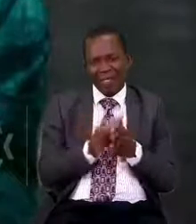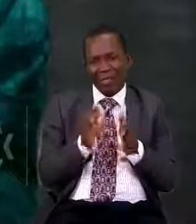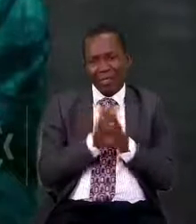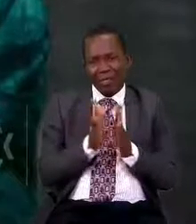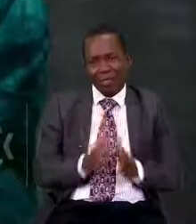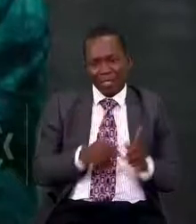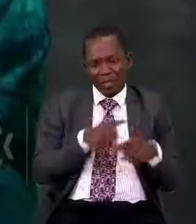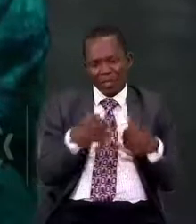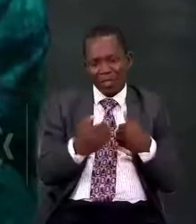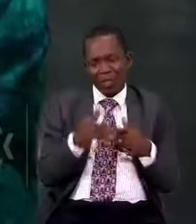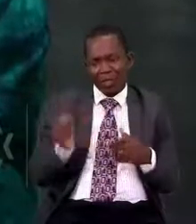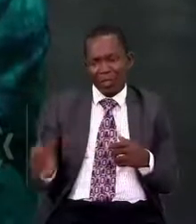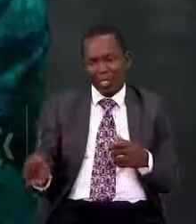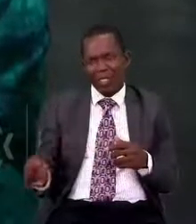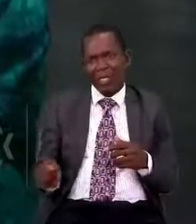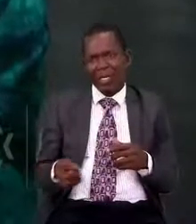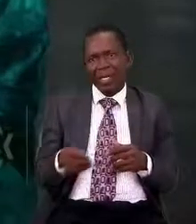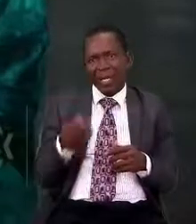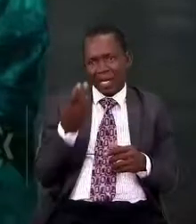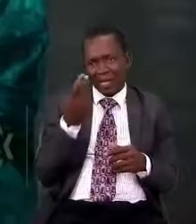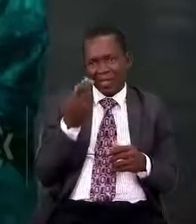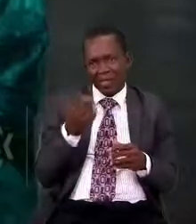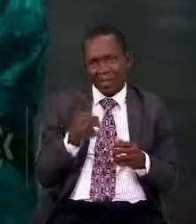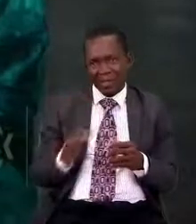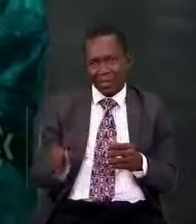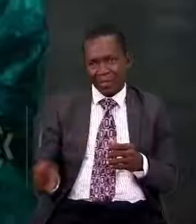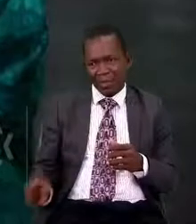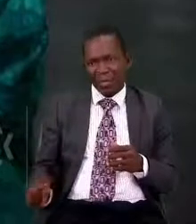le samedi matin, elle est allée, puis elle a chié les choses.